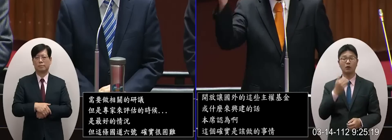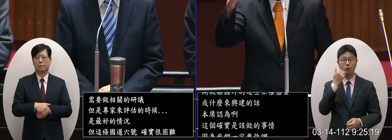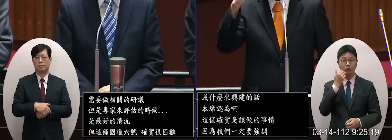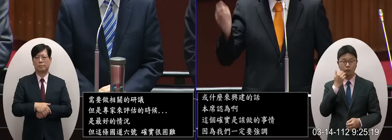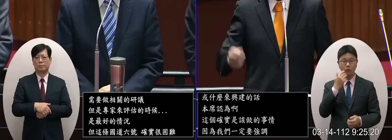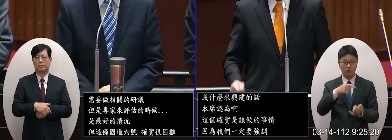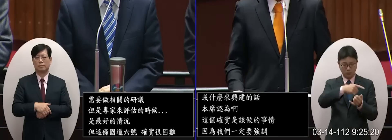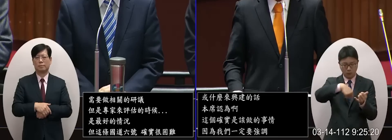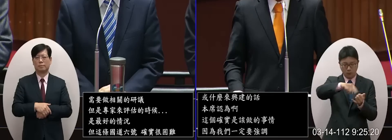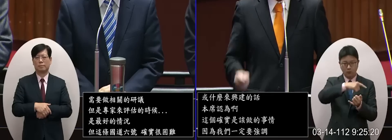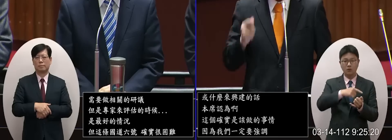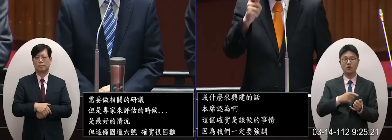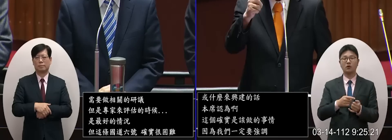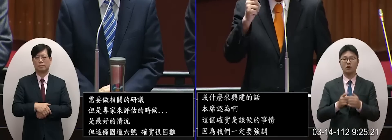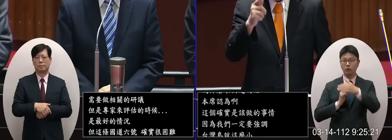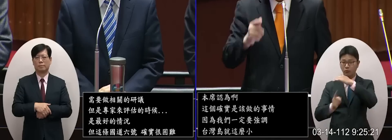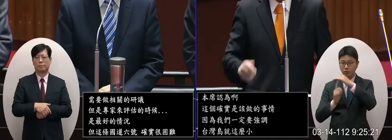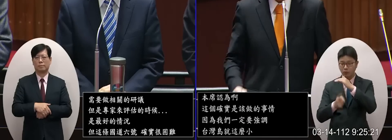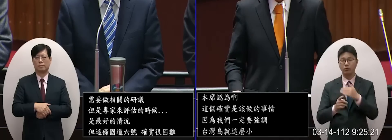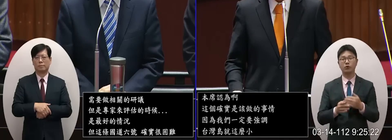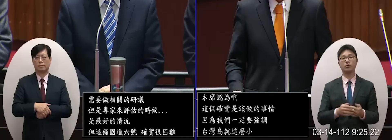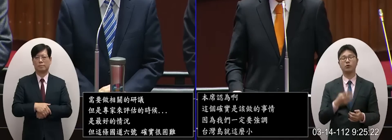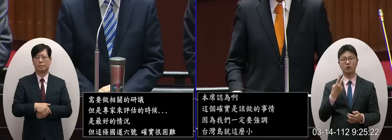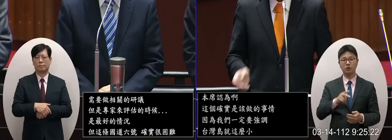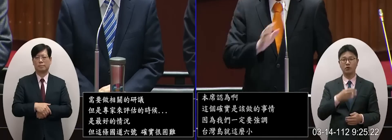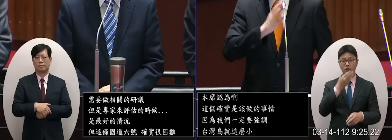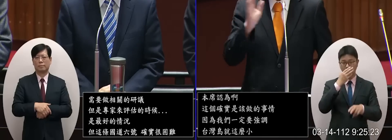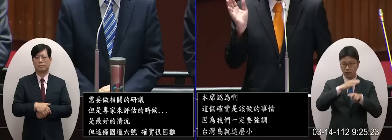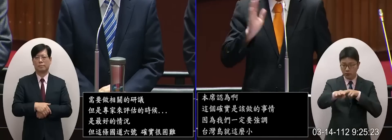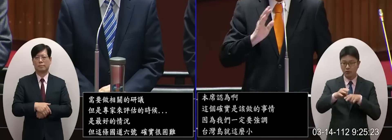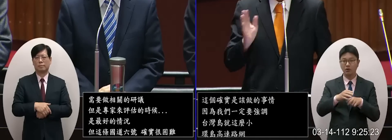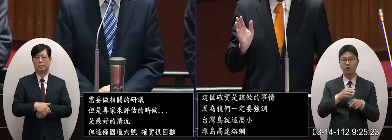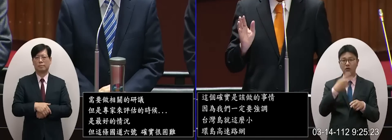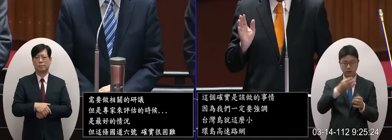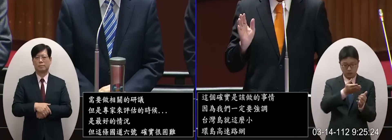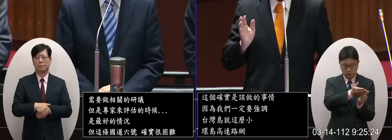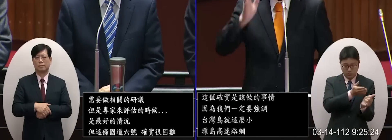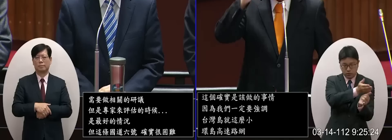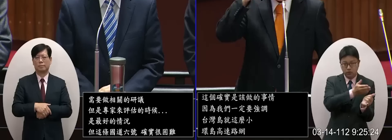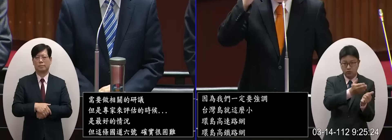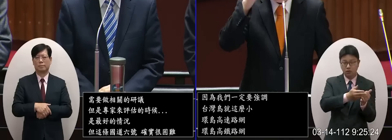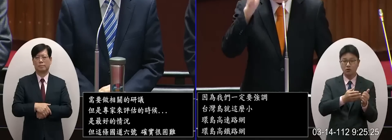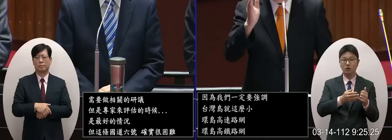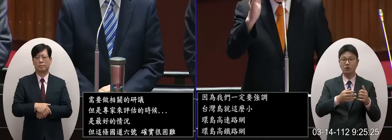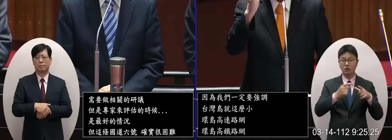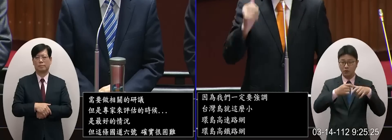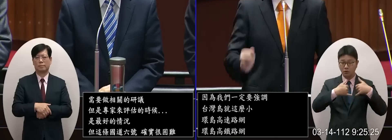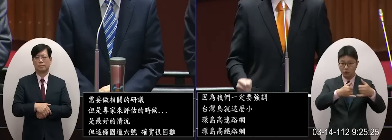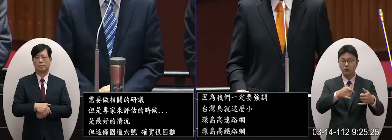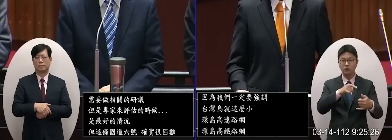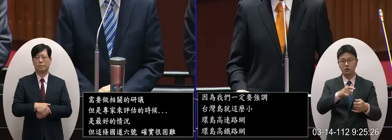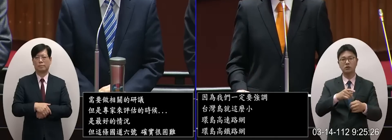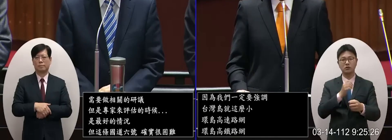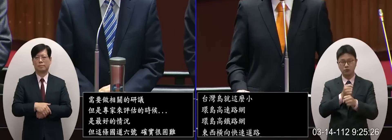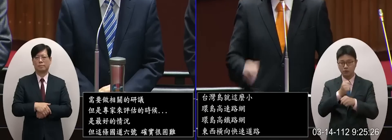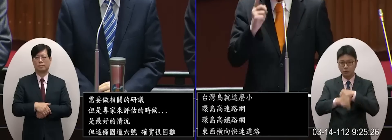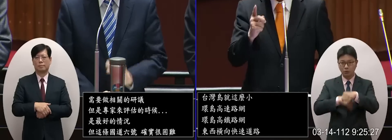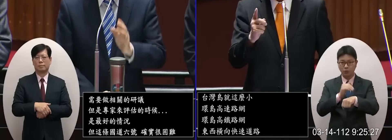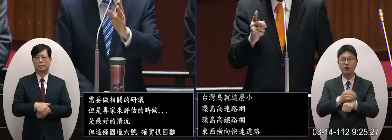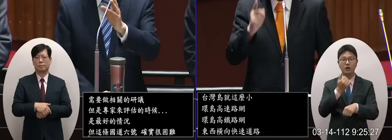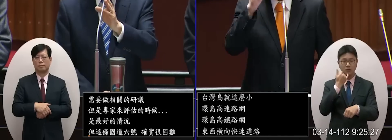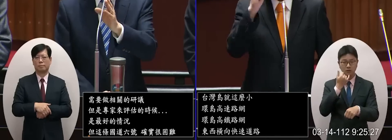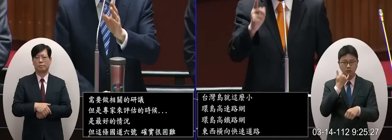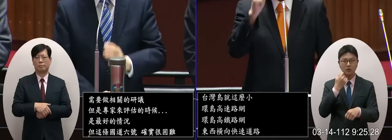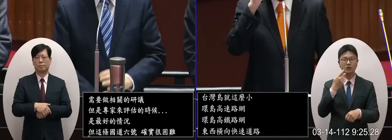网、环岛高铁路网、东西横向快速道路，若干年后都会完成，只是在谁手上完成。